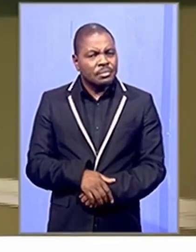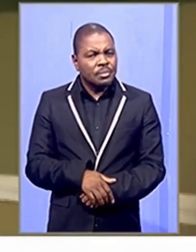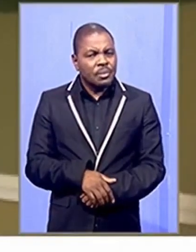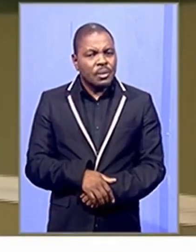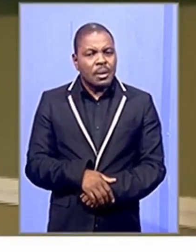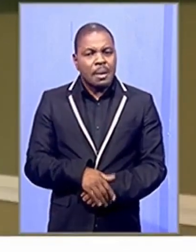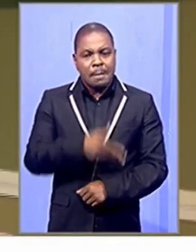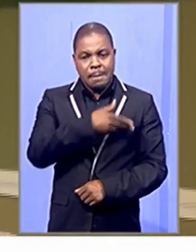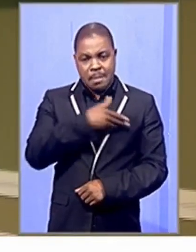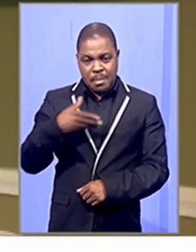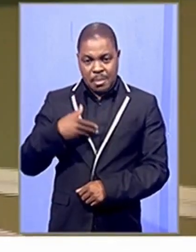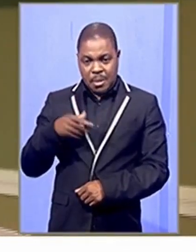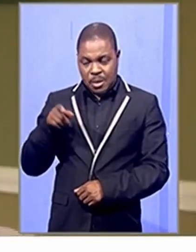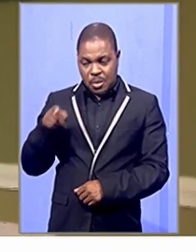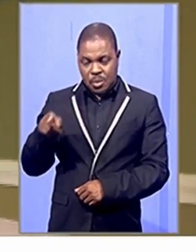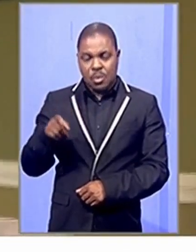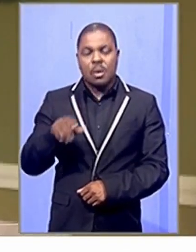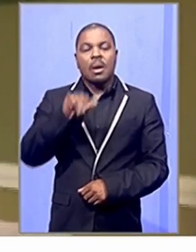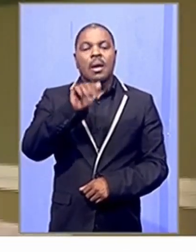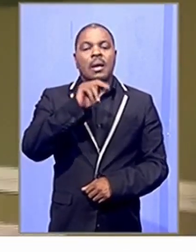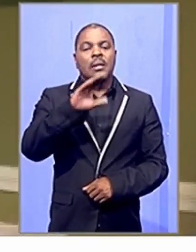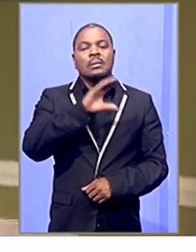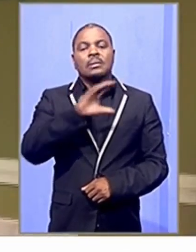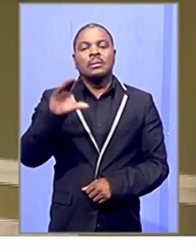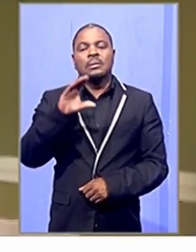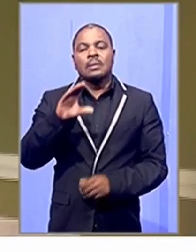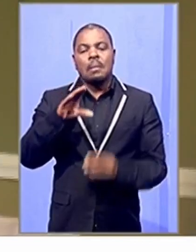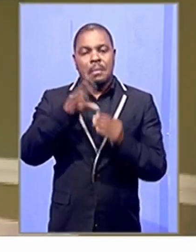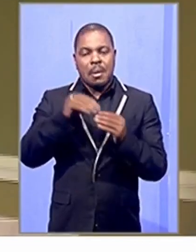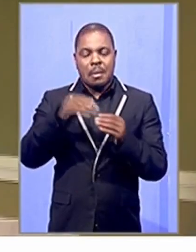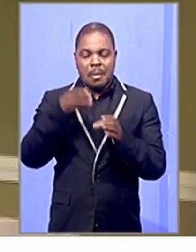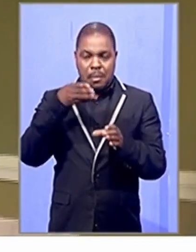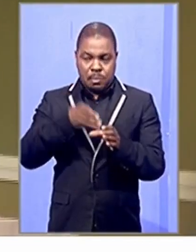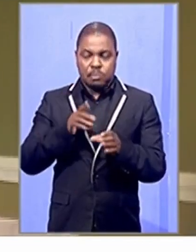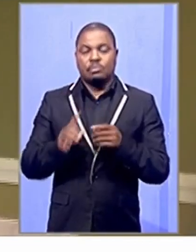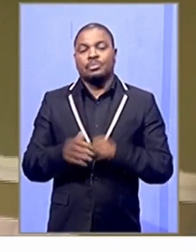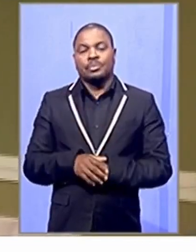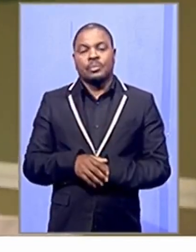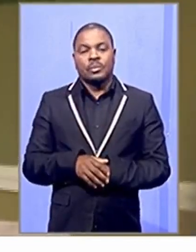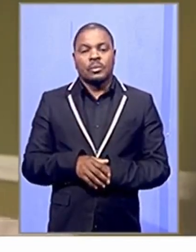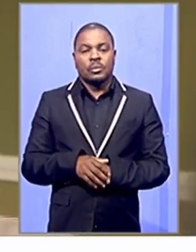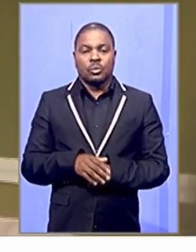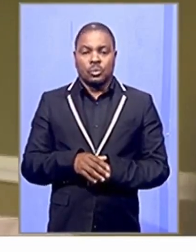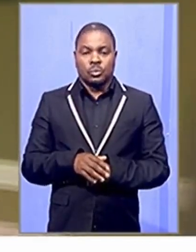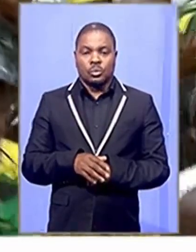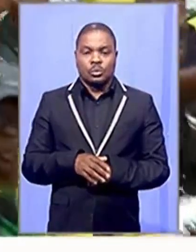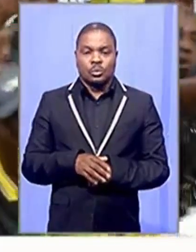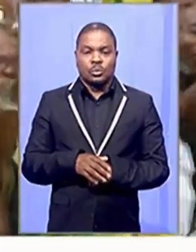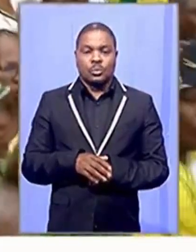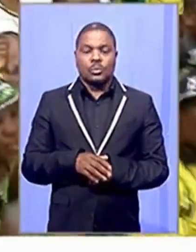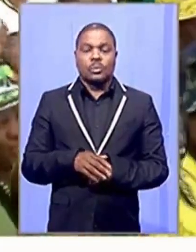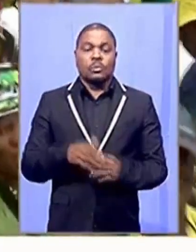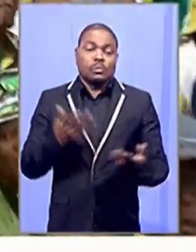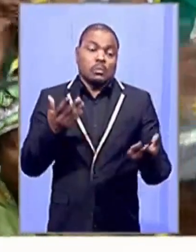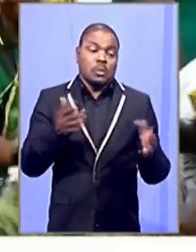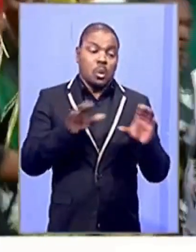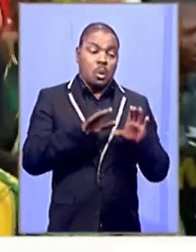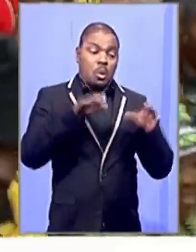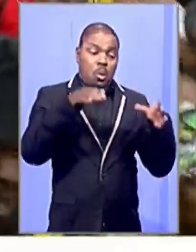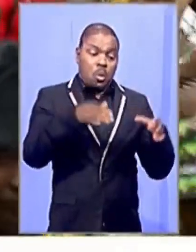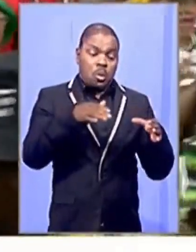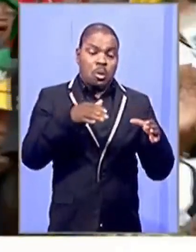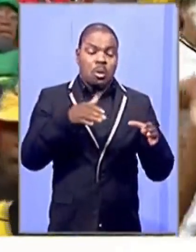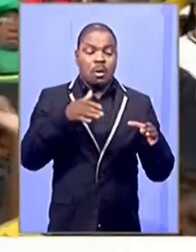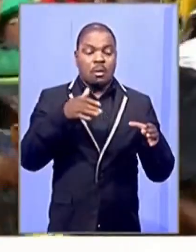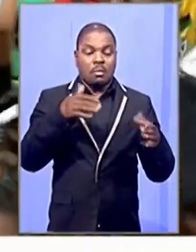Mme Sisi Ntombela ke le setho sa mokgatlo wa ANC mme ho fitlela mokgatlo bona ka bona